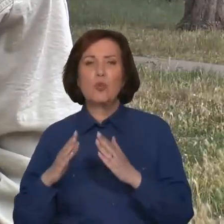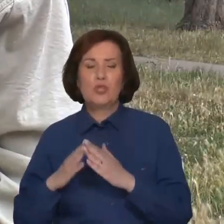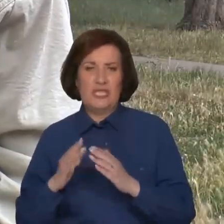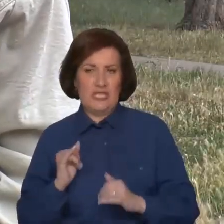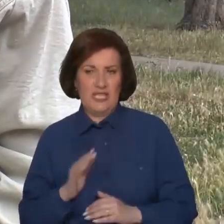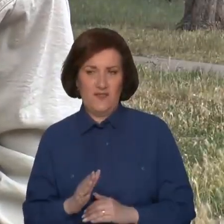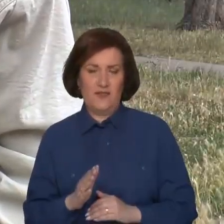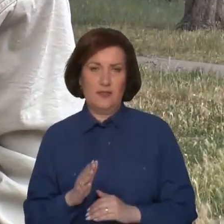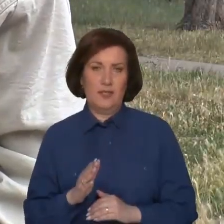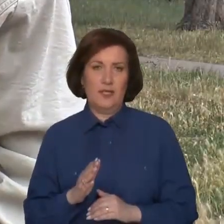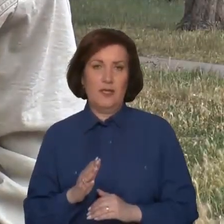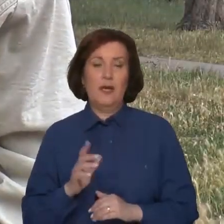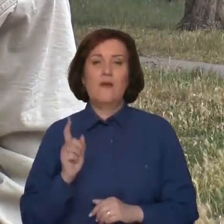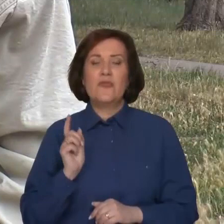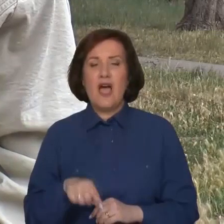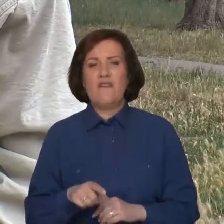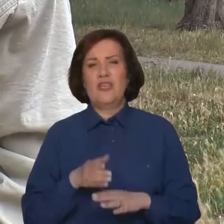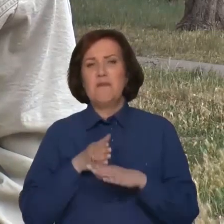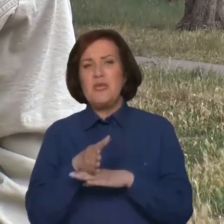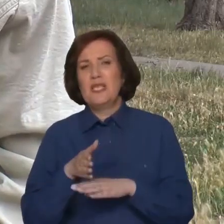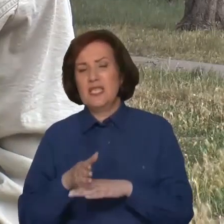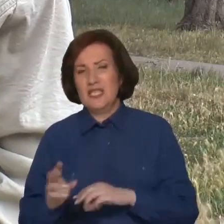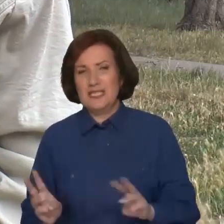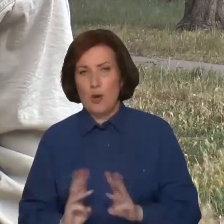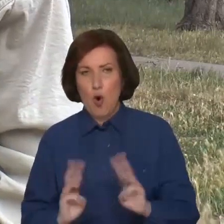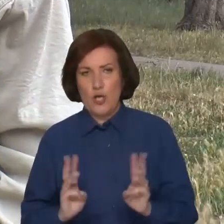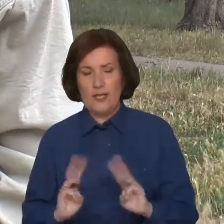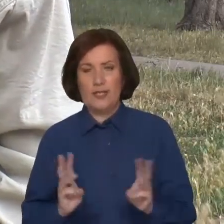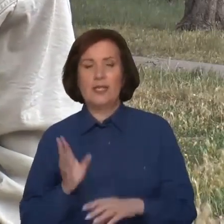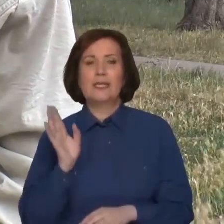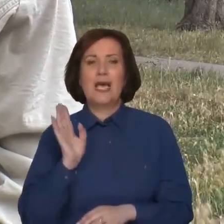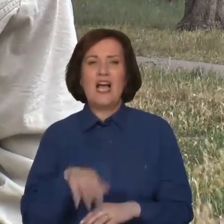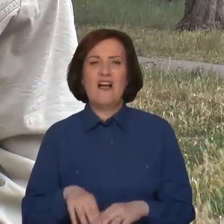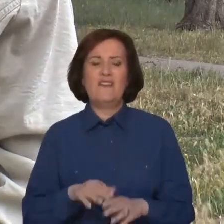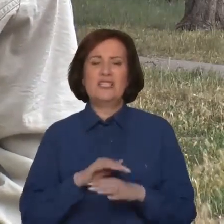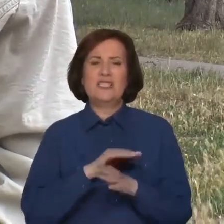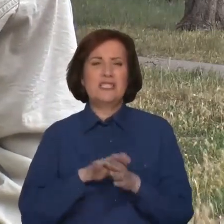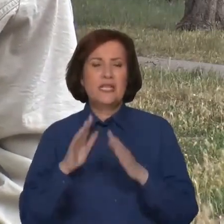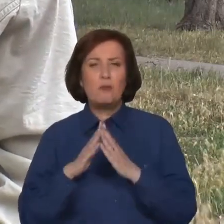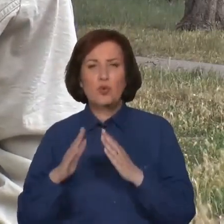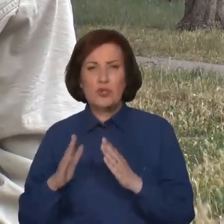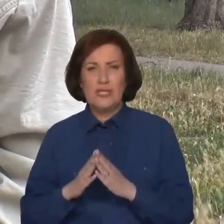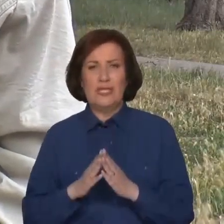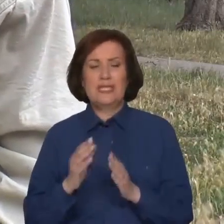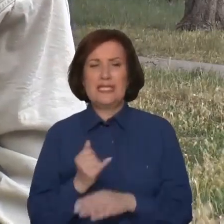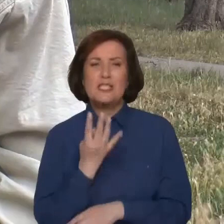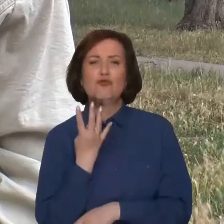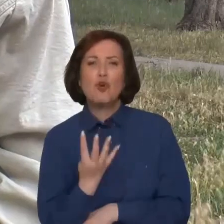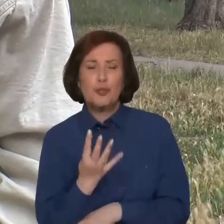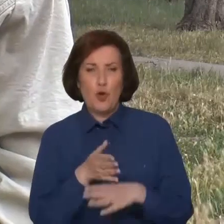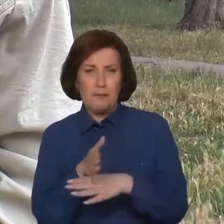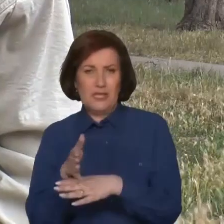будинків, навіть під'їзди горіли, навіть цілі будинки з чотирьох